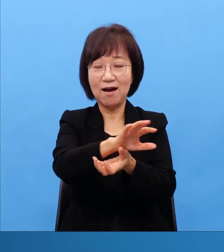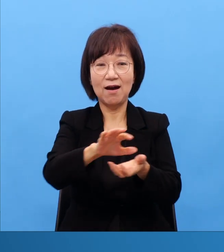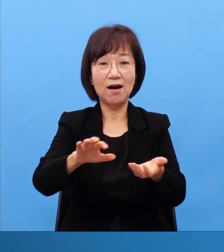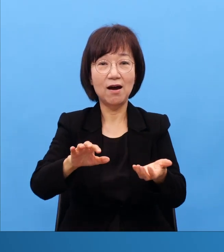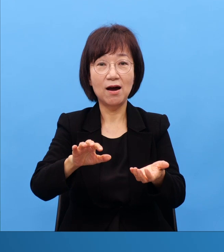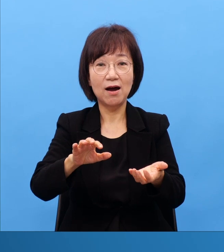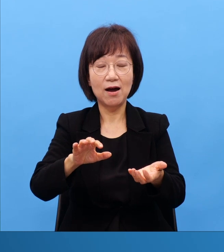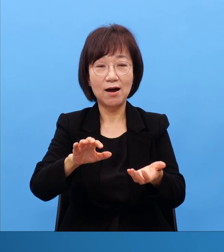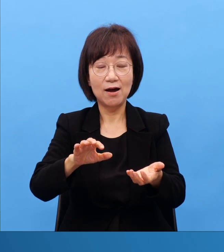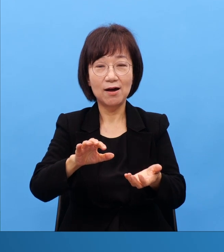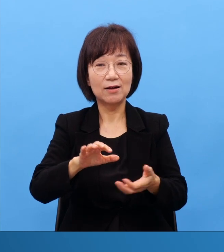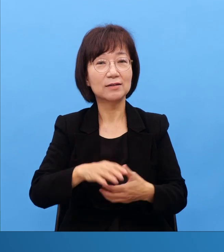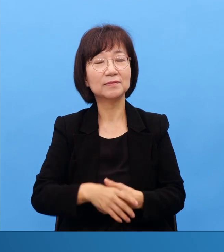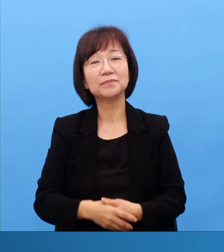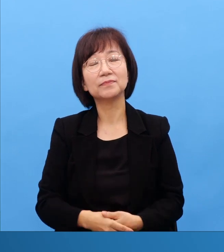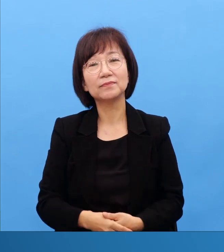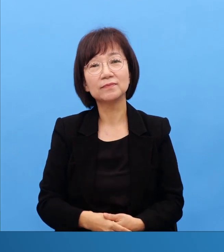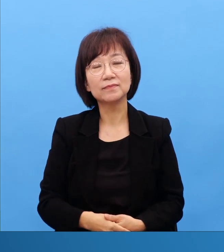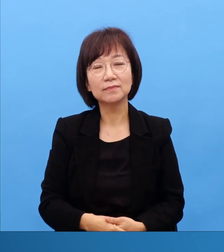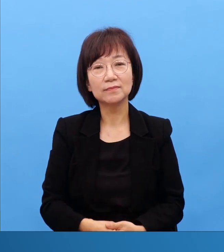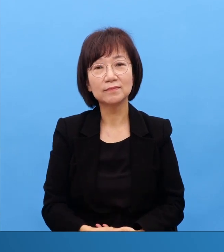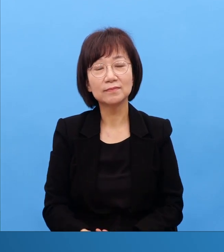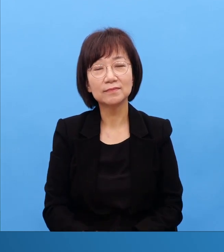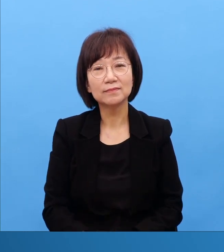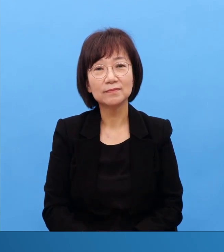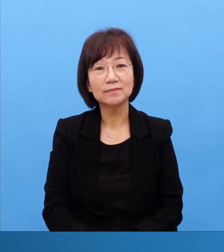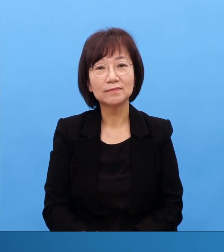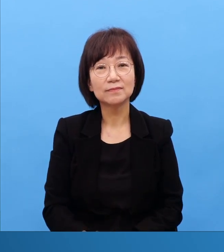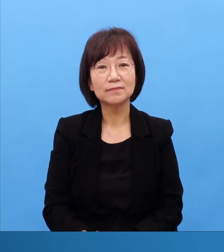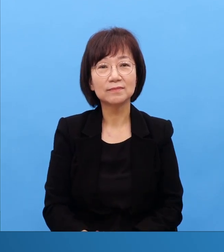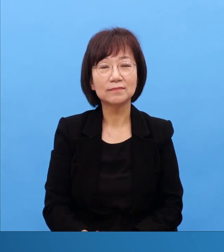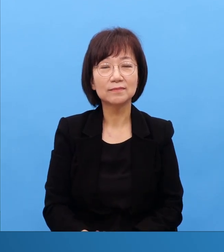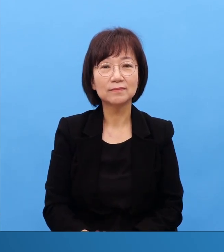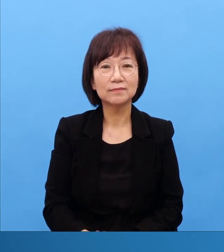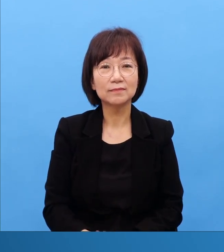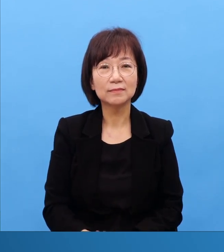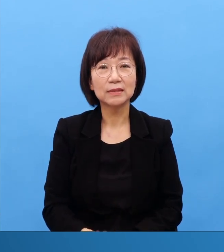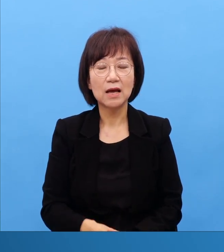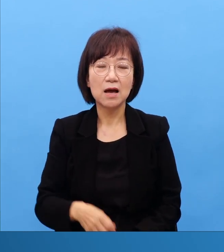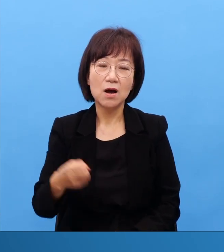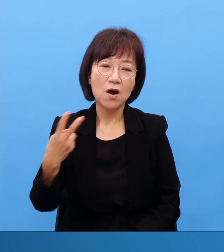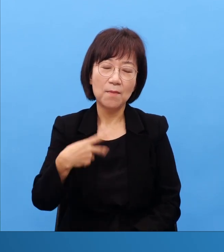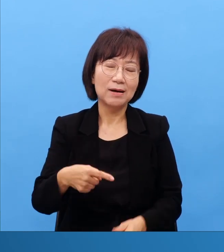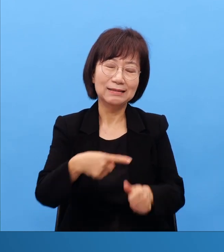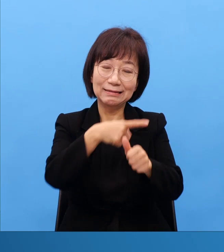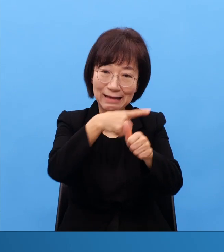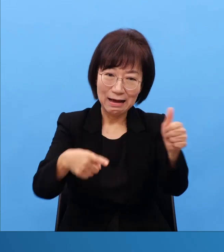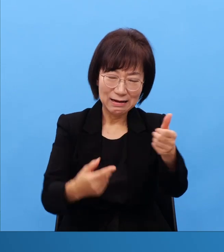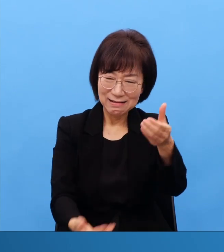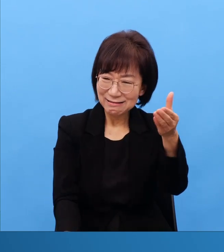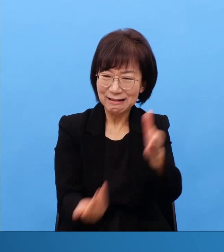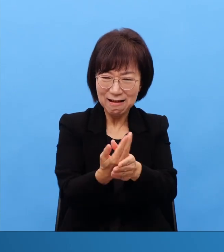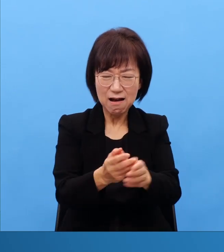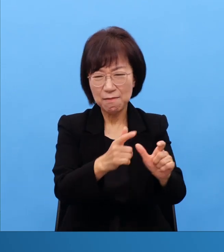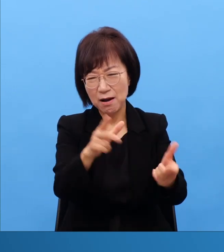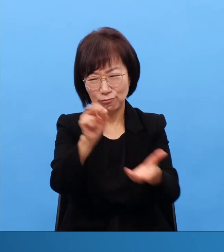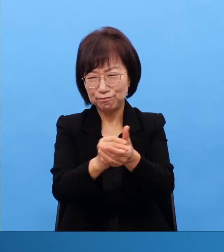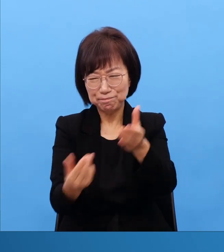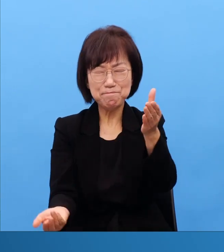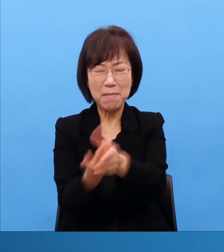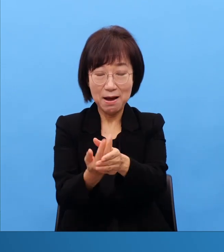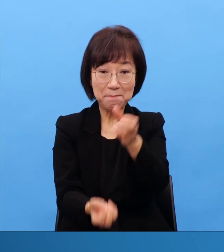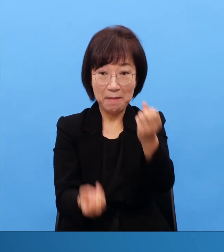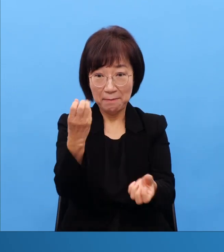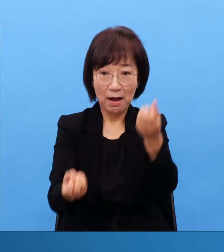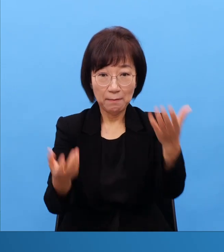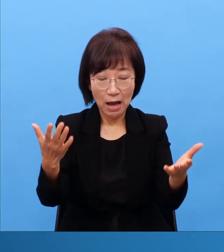purpose? 거기다가 말이야 막 죽음 살인 사건이 터지고 난리 났잖아요. 그러다가 또 손 드는 거예요. And so